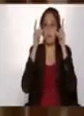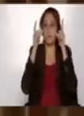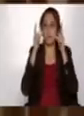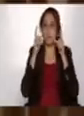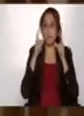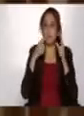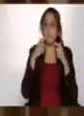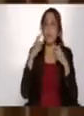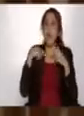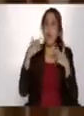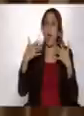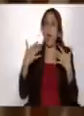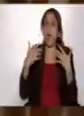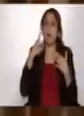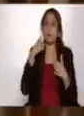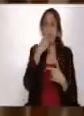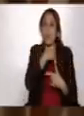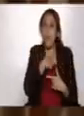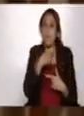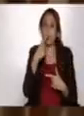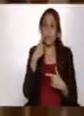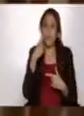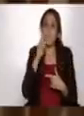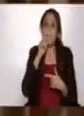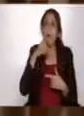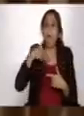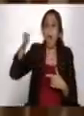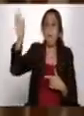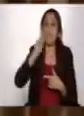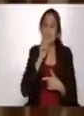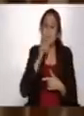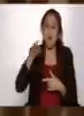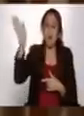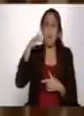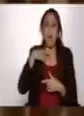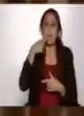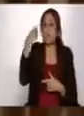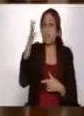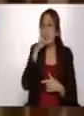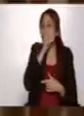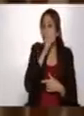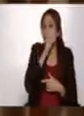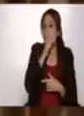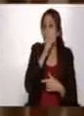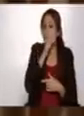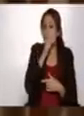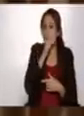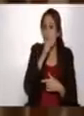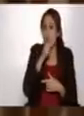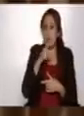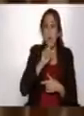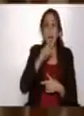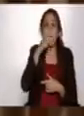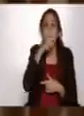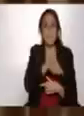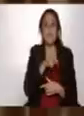البت قالت له الحقني هتسوق، الحقني هتسوق، شوف عمو ابراهيم عمل فيها. طب روحني لماما وانا مش هقول لماما حاجه. قام قال له ده البت ديت ذكيه